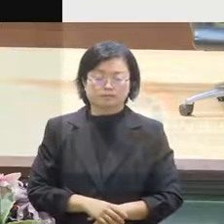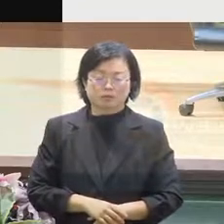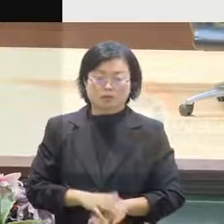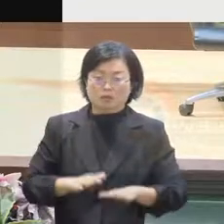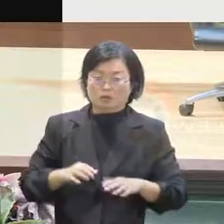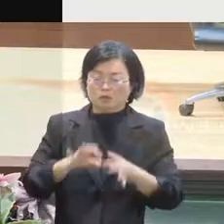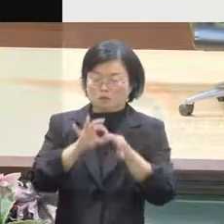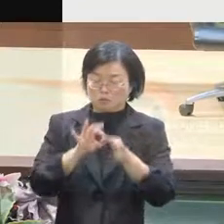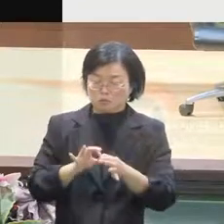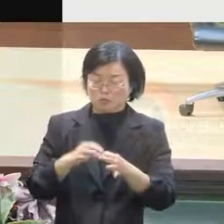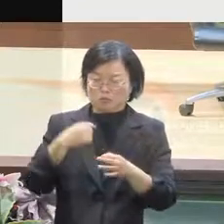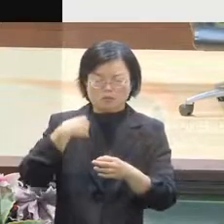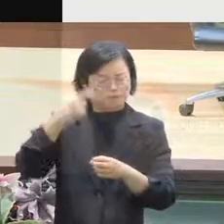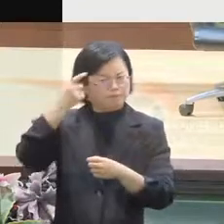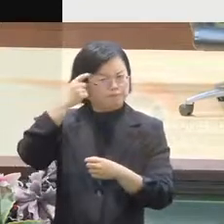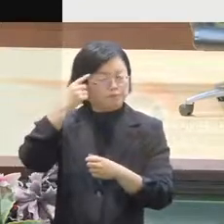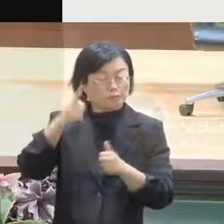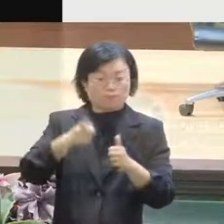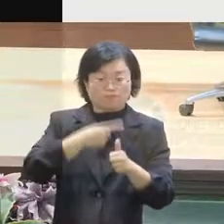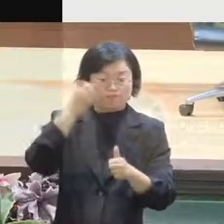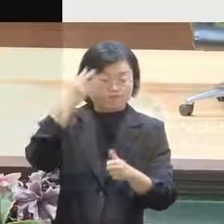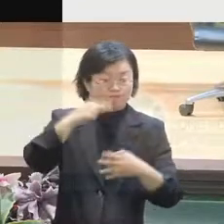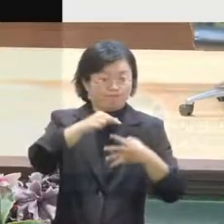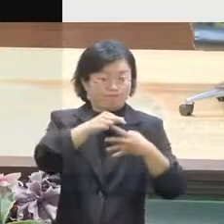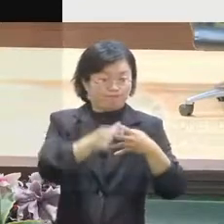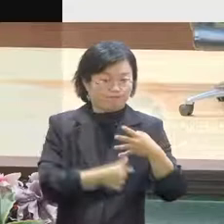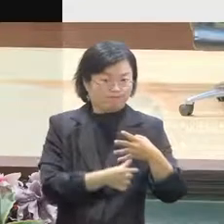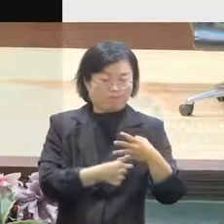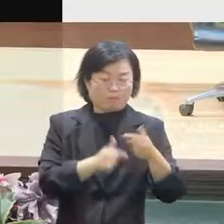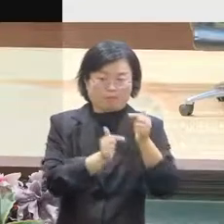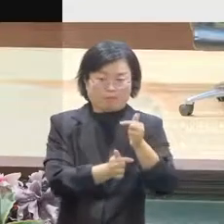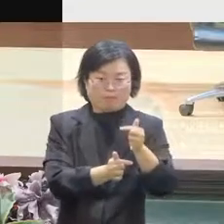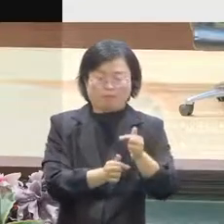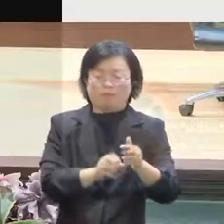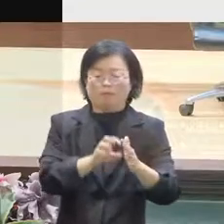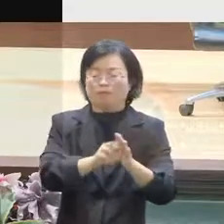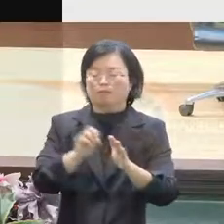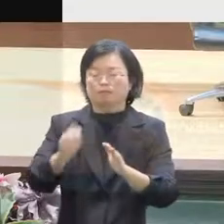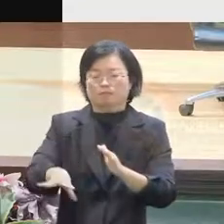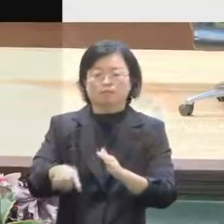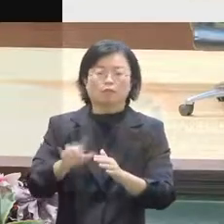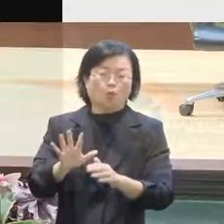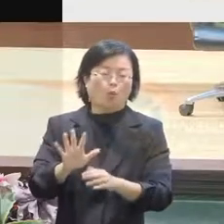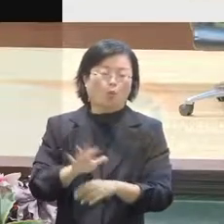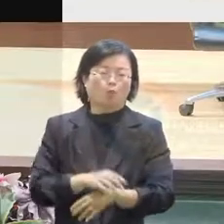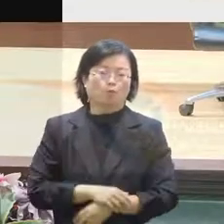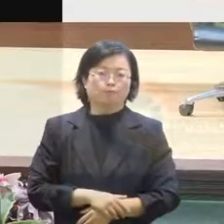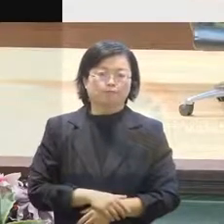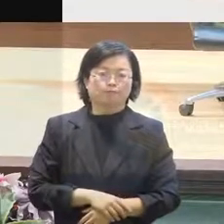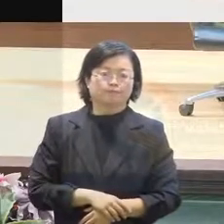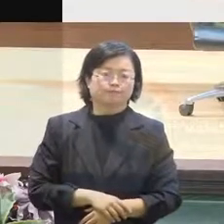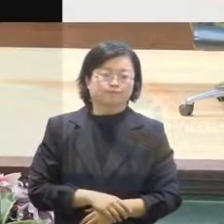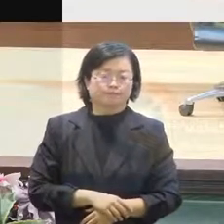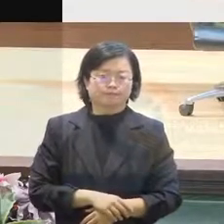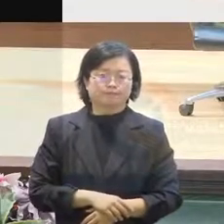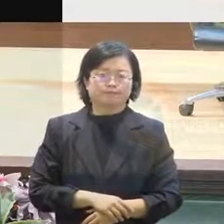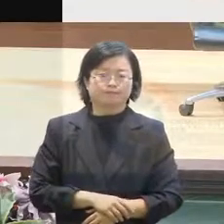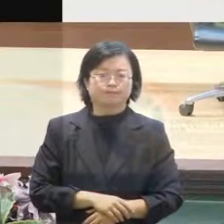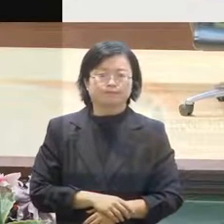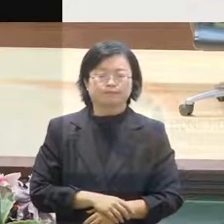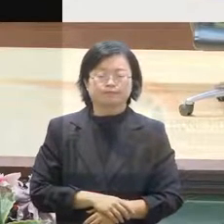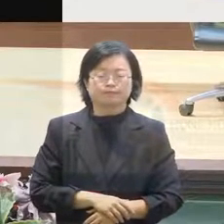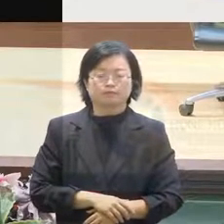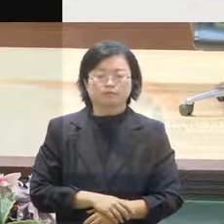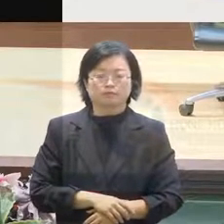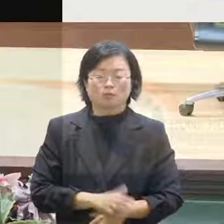准呢也纳入到我们的 Hong Kong Open Data Index 的指标体系里面之中。那除了这些技